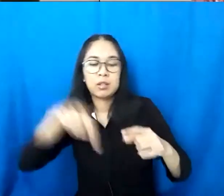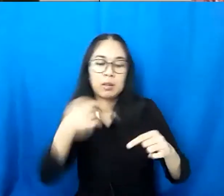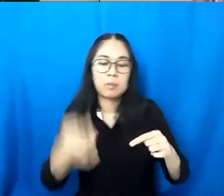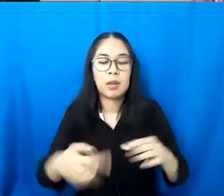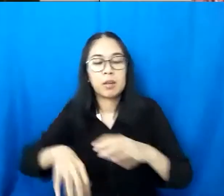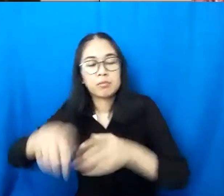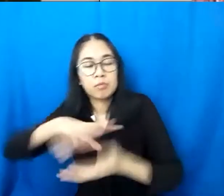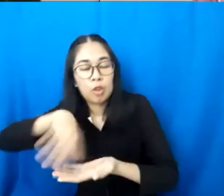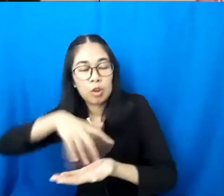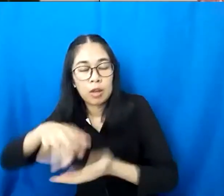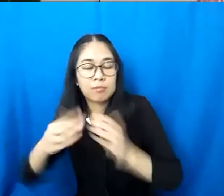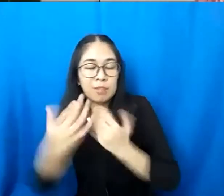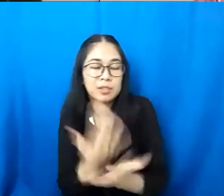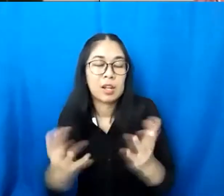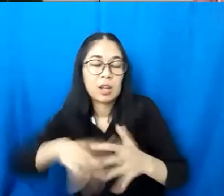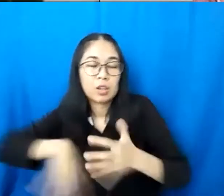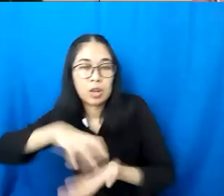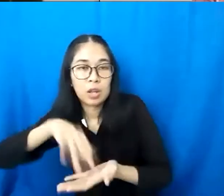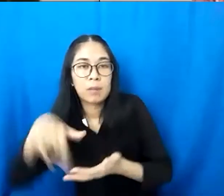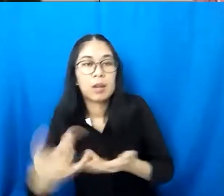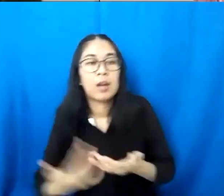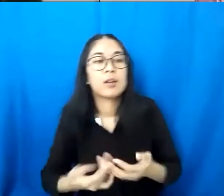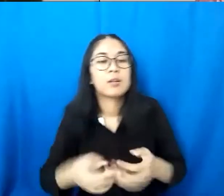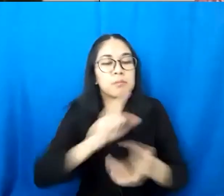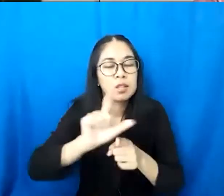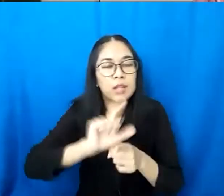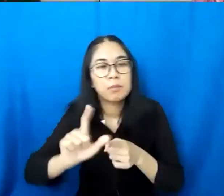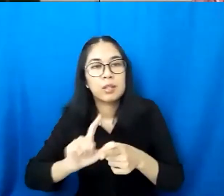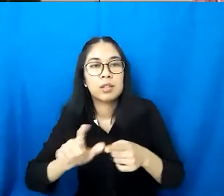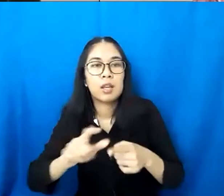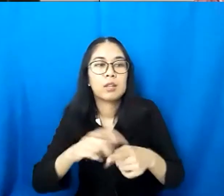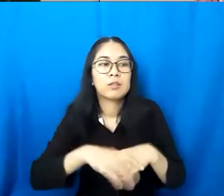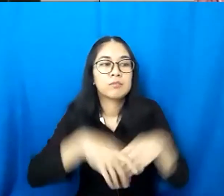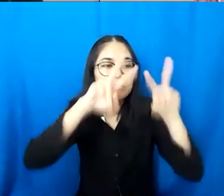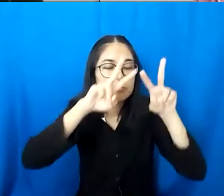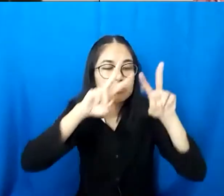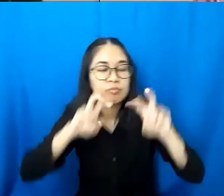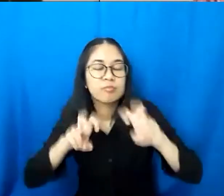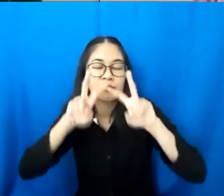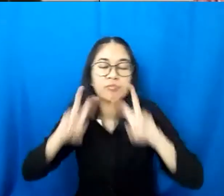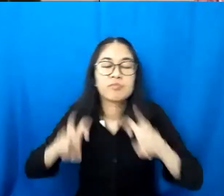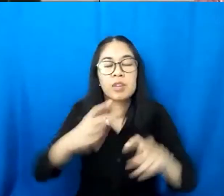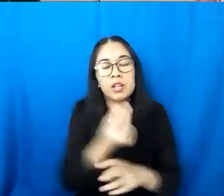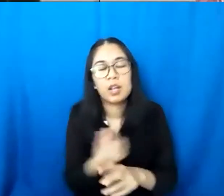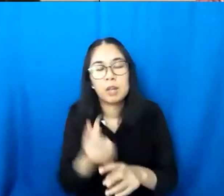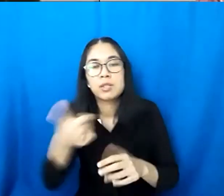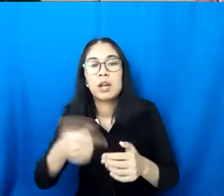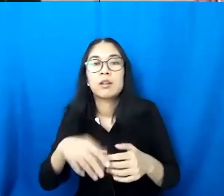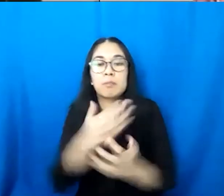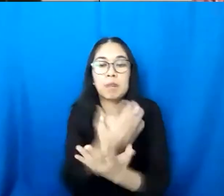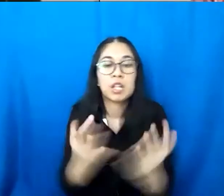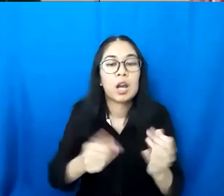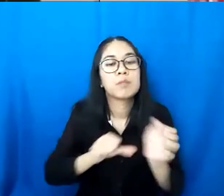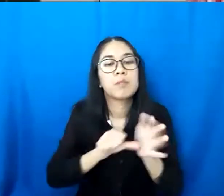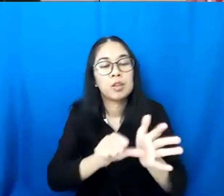untuk pelatihan analisa anggaran gitu ya Bu Kus ya agar CSO juga bisa membantu masyarakat dalam hal ini dan juga